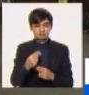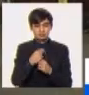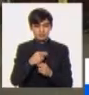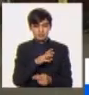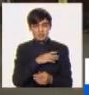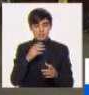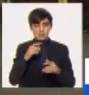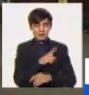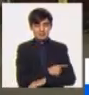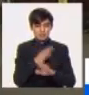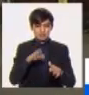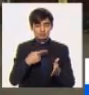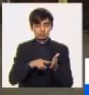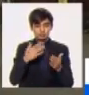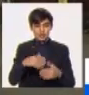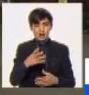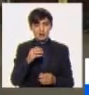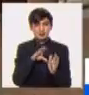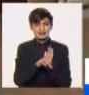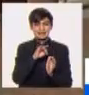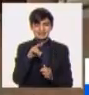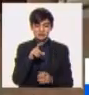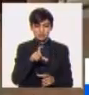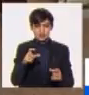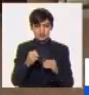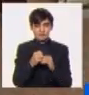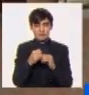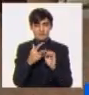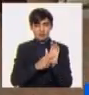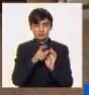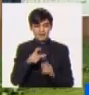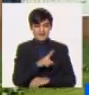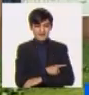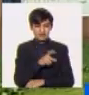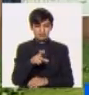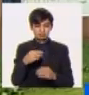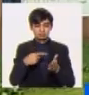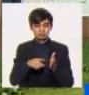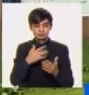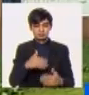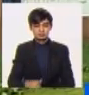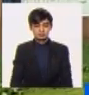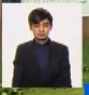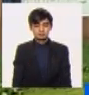ауруханадан шығарылса, оның 8-і медицина қызметкері. Ирина Савичанқызы, Думан Сүлейменов, Информбюро, Алматы.